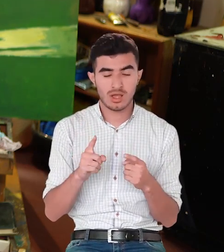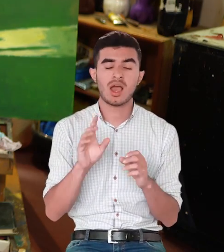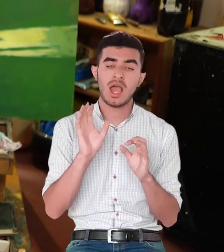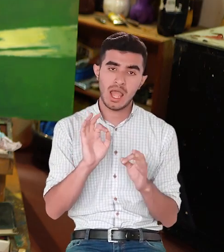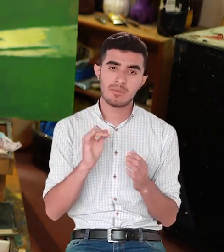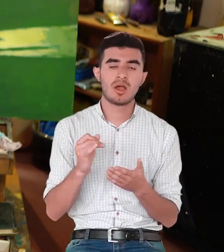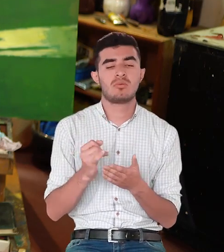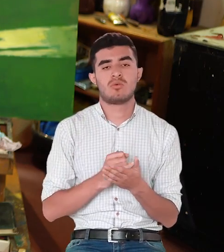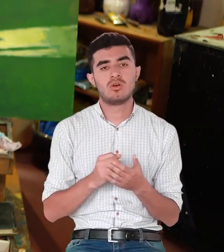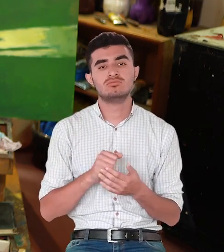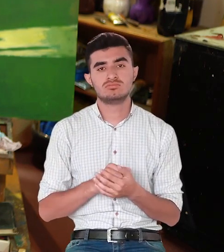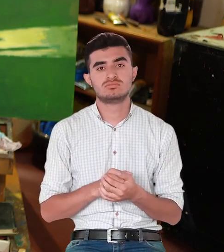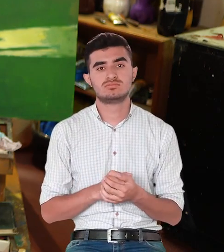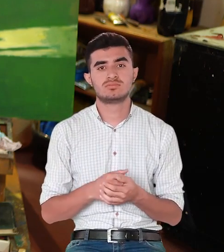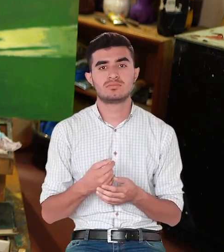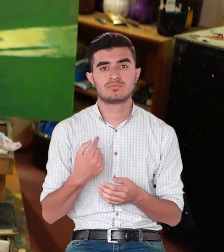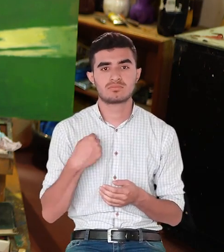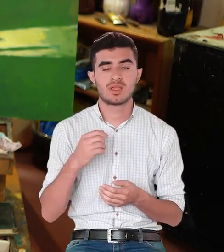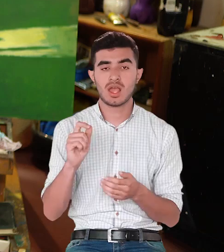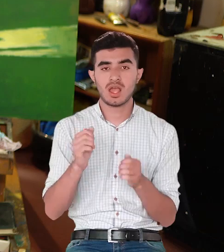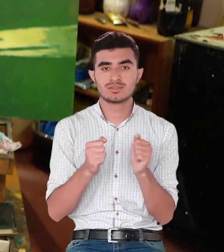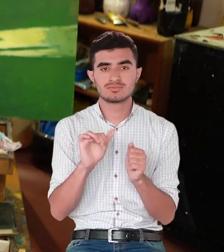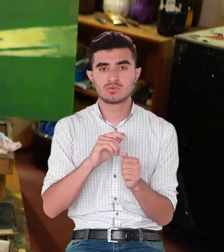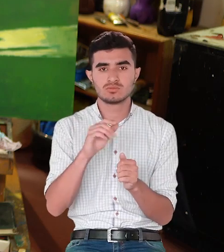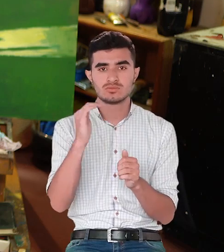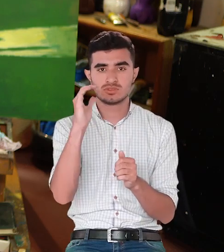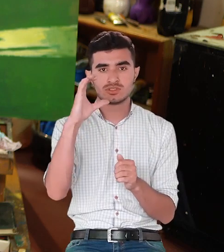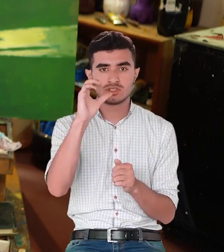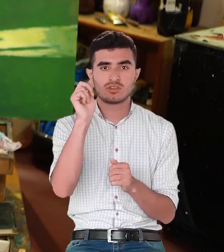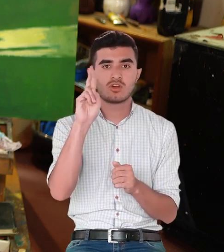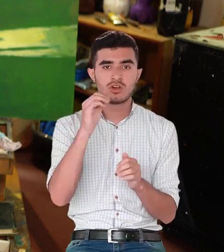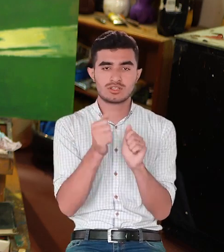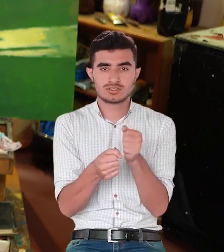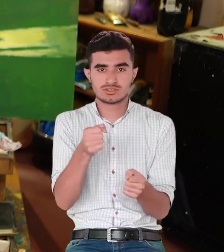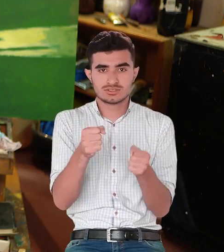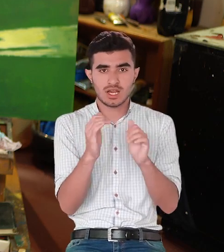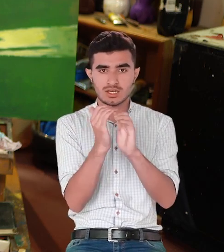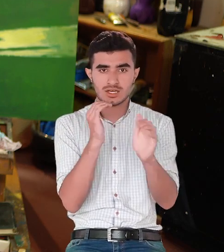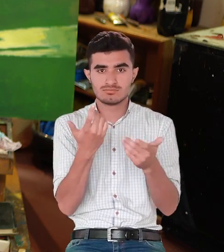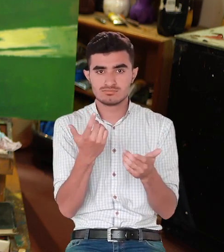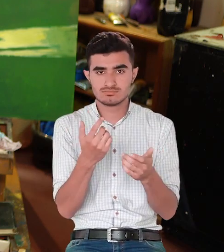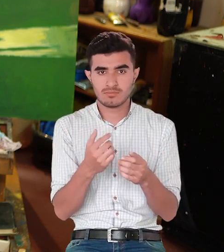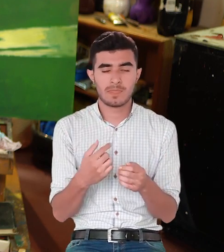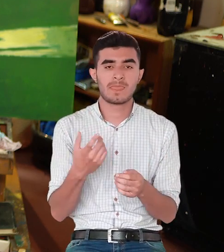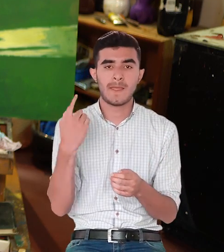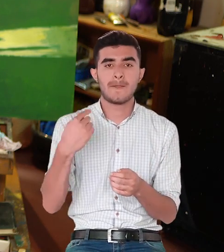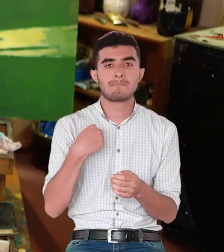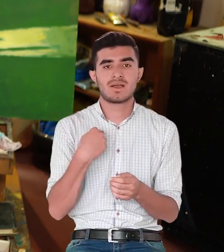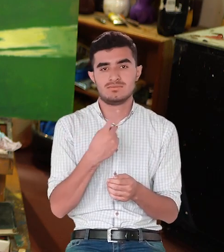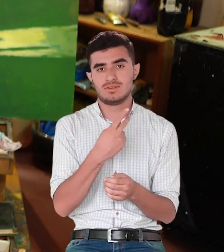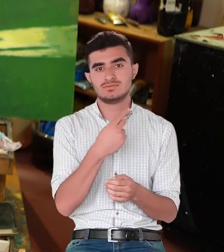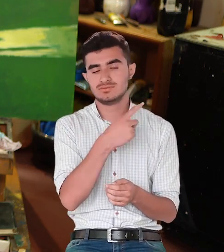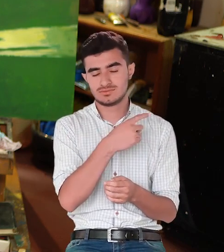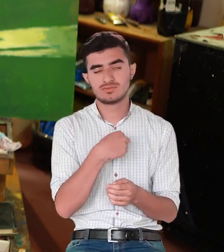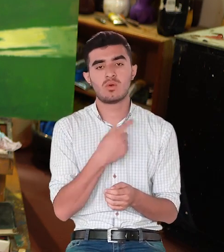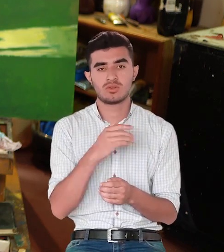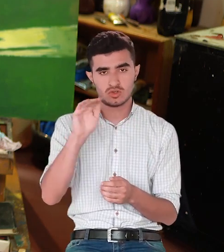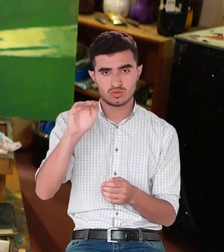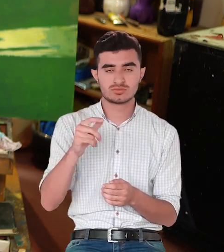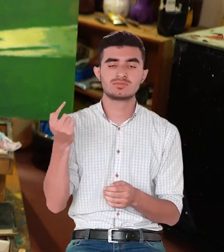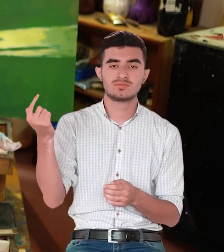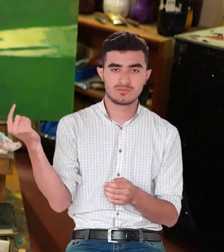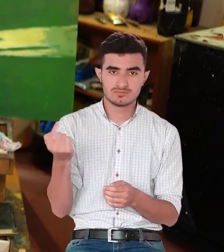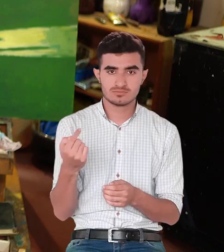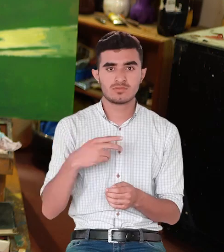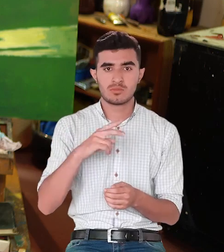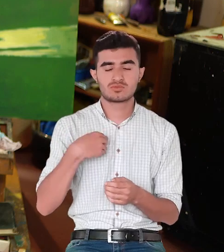آٹو موبائل ڈیزائننگ میں جانا چاہتا ہوں. تو میں نے کہا بیٹا یہاں تو کالج اس میں پاکستان میں تو کوئی نہیں. بولتے ہاں میں باہر جا کے پڑھوں گا. میں